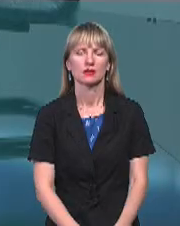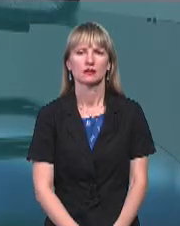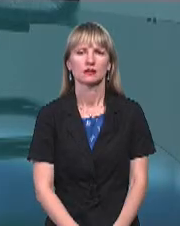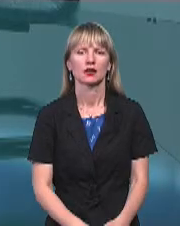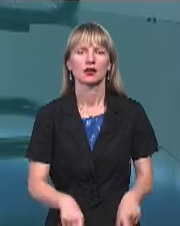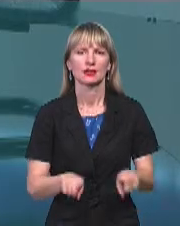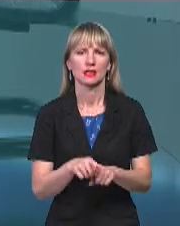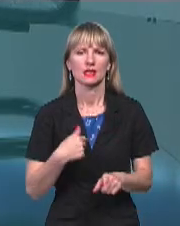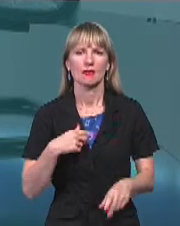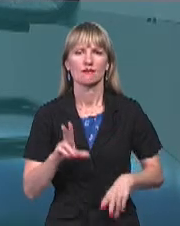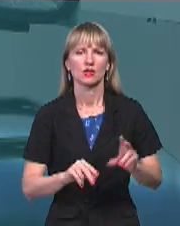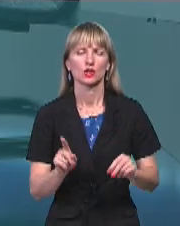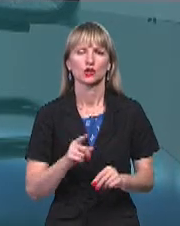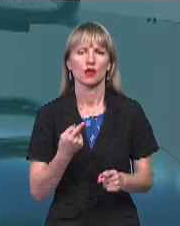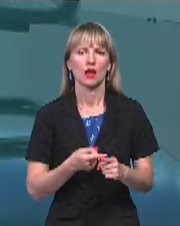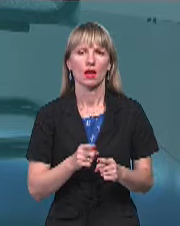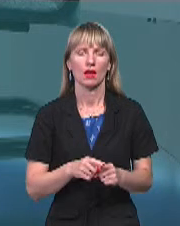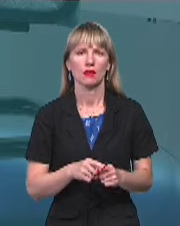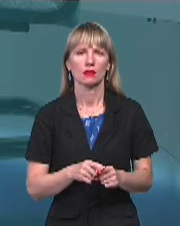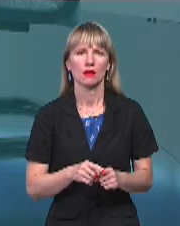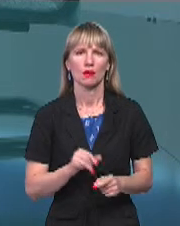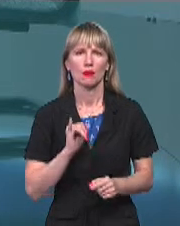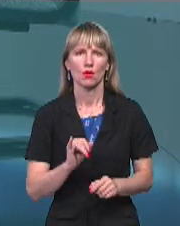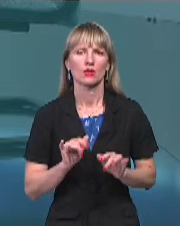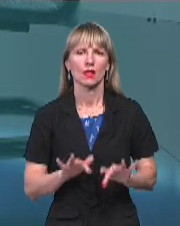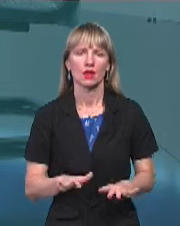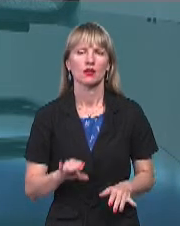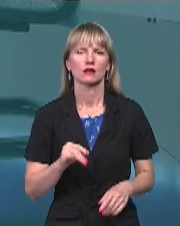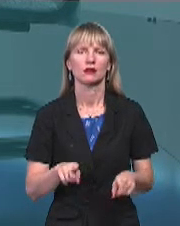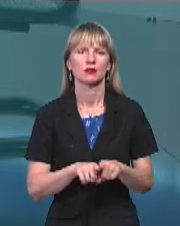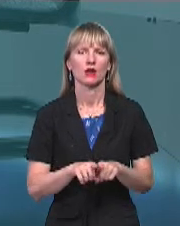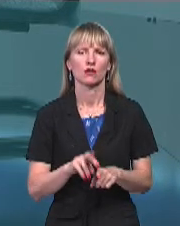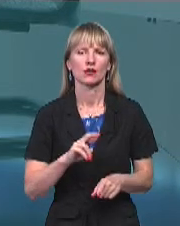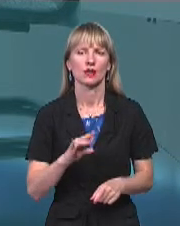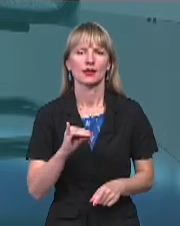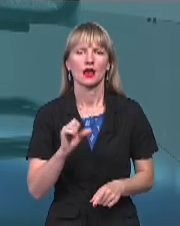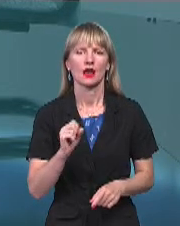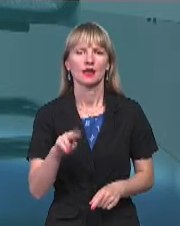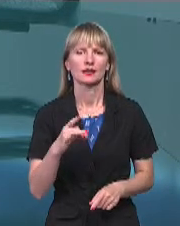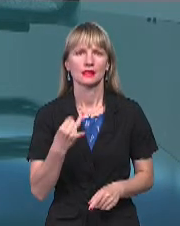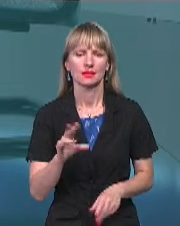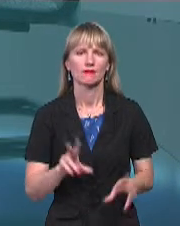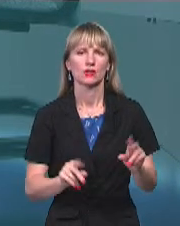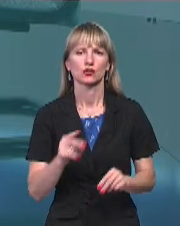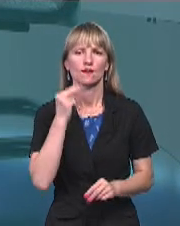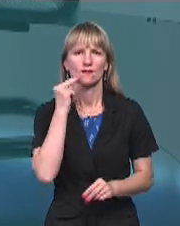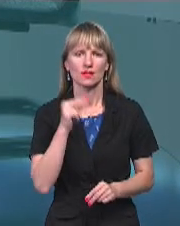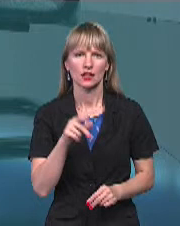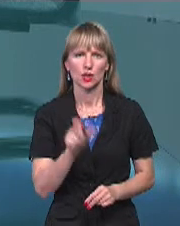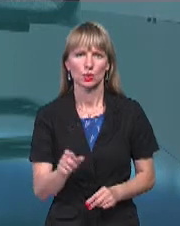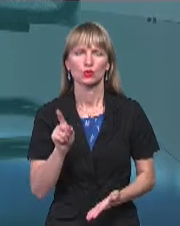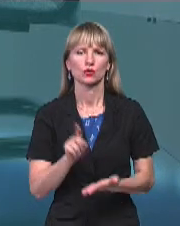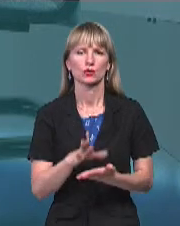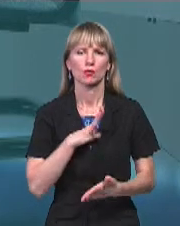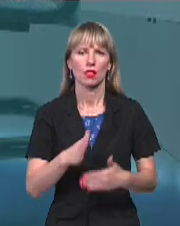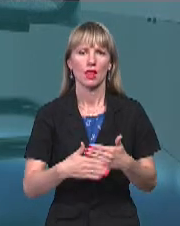Так, я вважаю, що це злочин. Ну, і також, як і Андрій, вважаю, що винні повинні бути